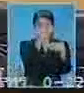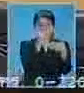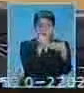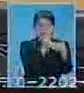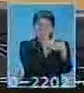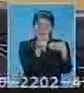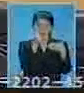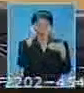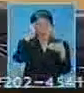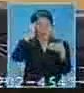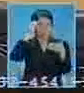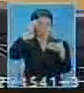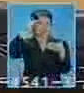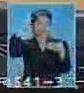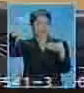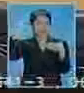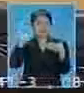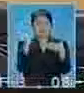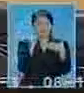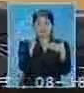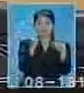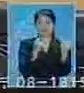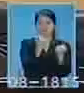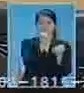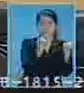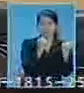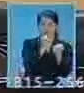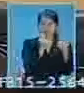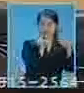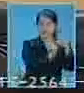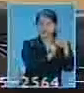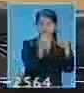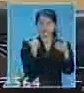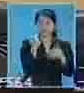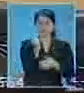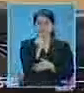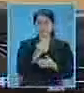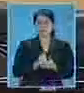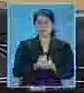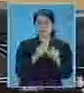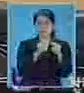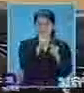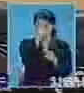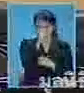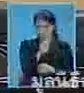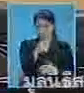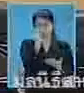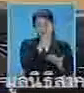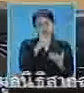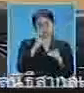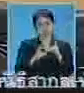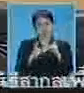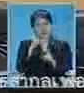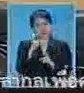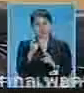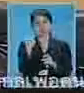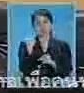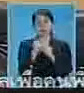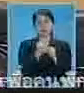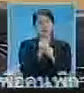ฝันอะไรมาแล้วแต่ว่าออกรถทะเบียนรถเป็นยังไงแล้วแต่ว่าผู้ที่เคารพนับถือใครเสียชีวิตไปอายุเท่า